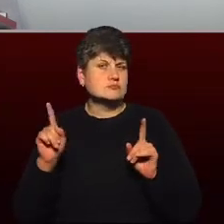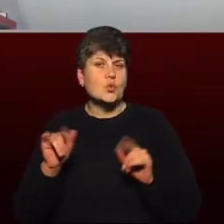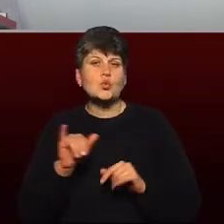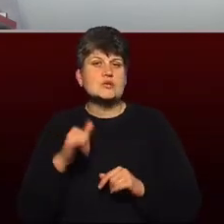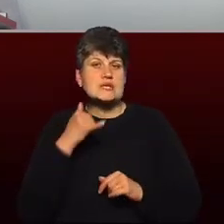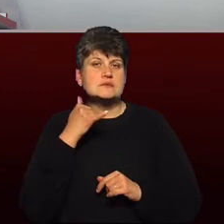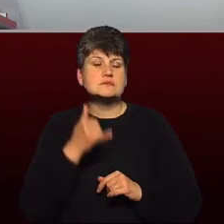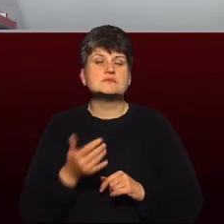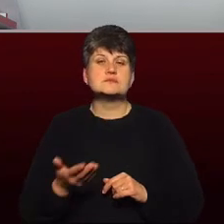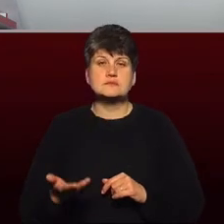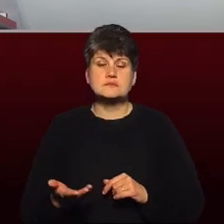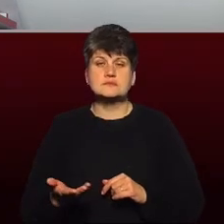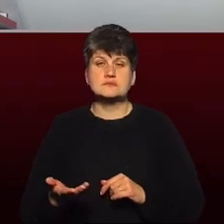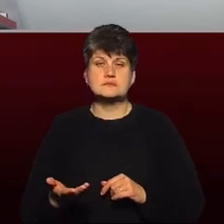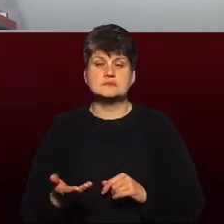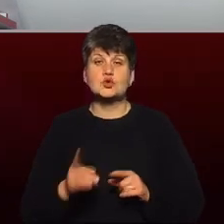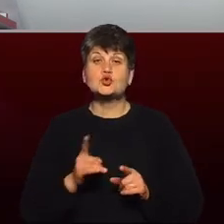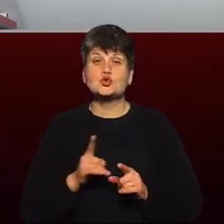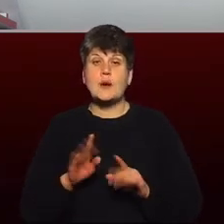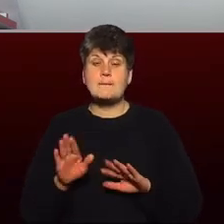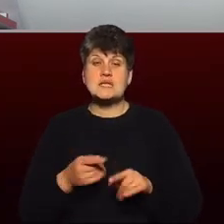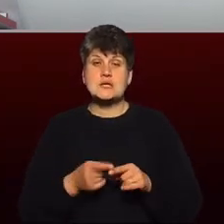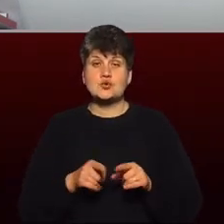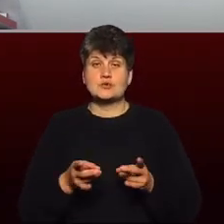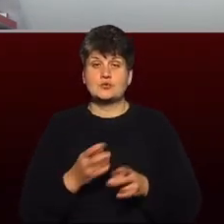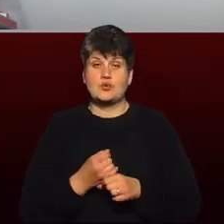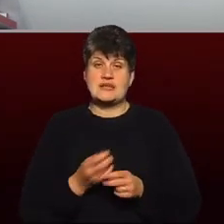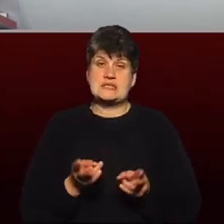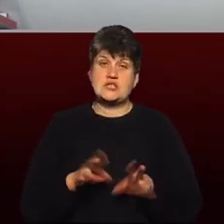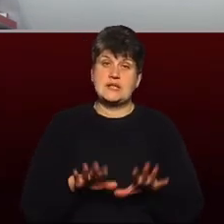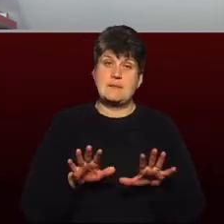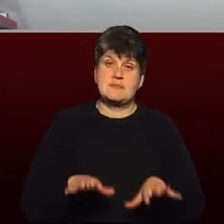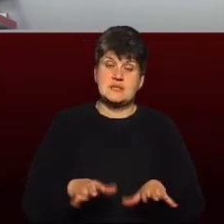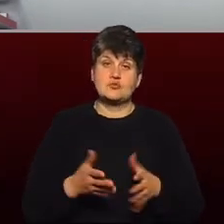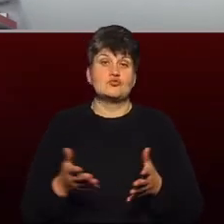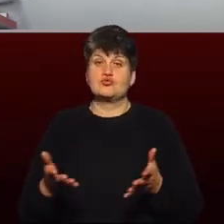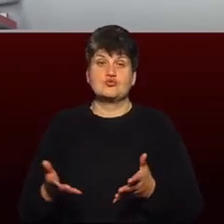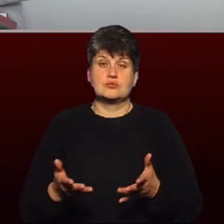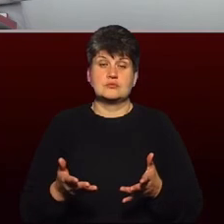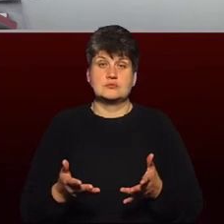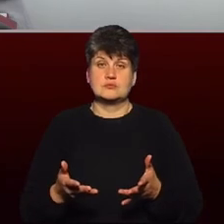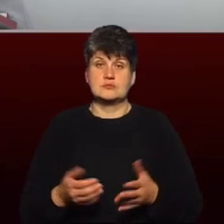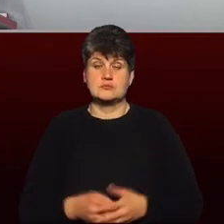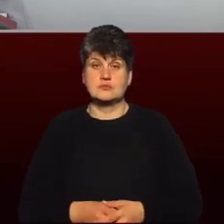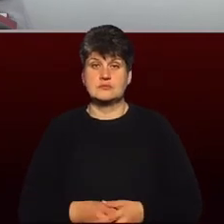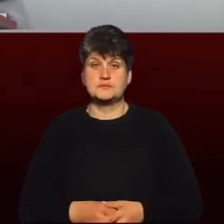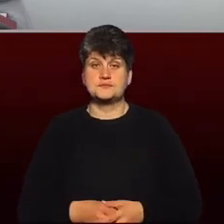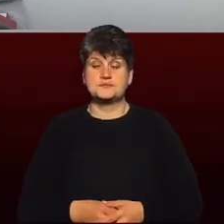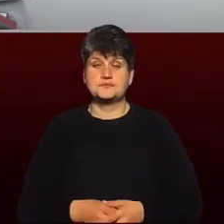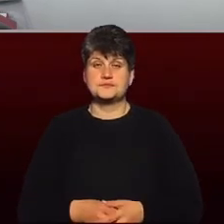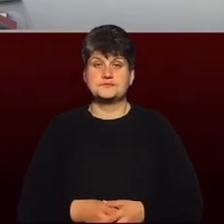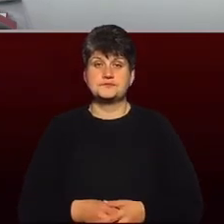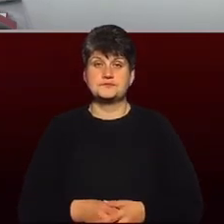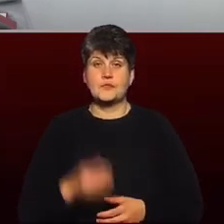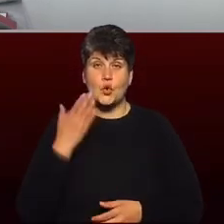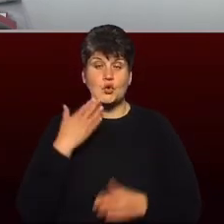і що після цього потрібно робити? Залишатися на місці, якісь дати свідчення, як це відбувається? Ну, коли сусіди